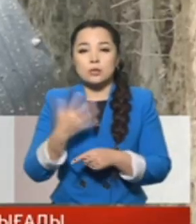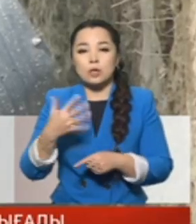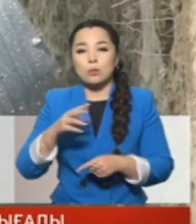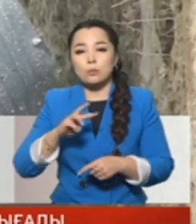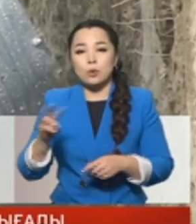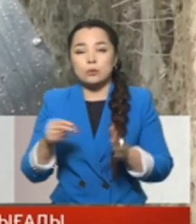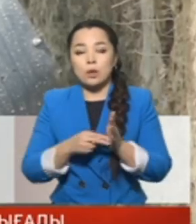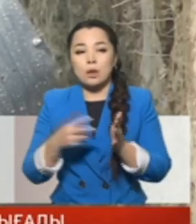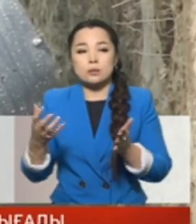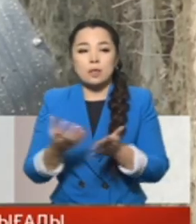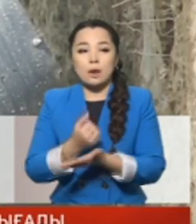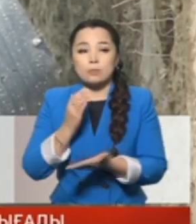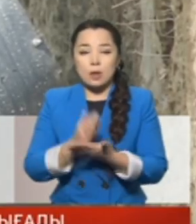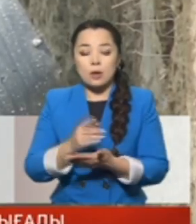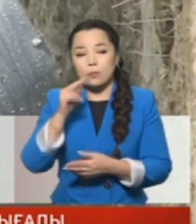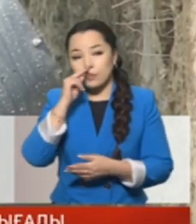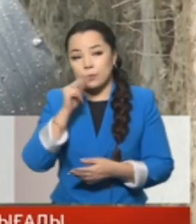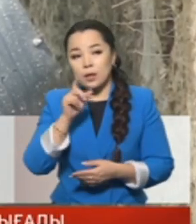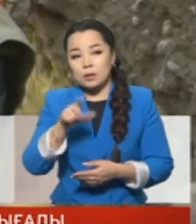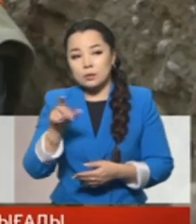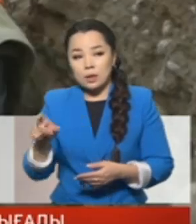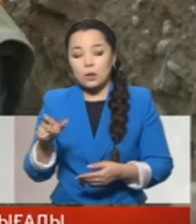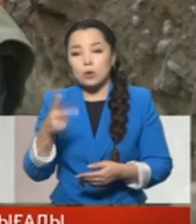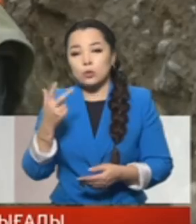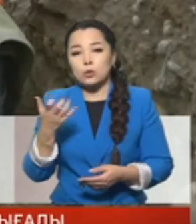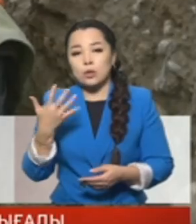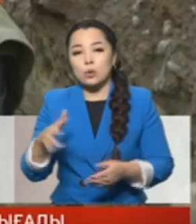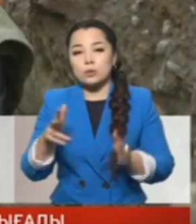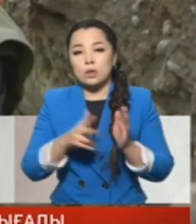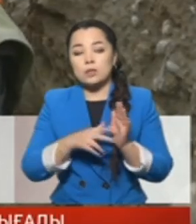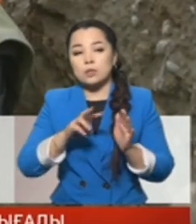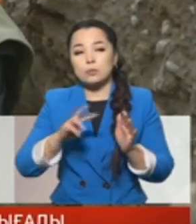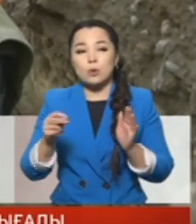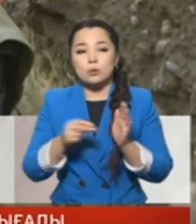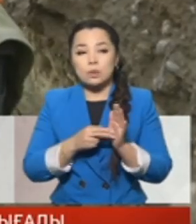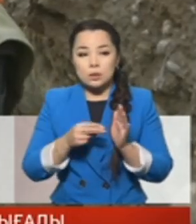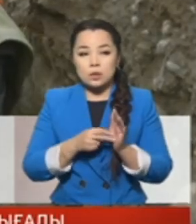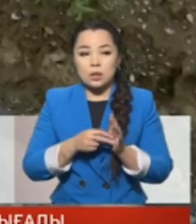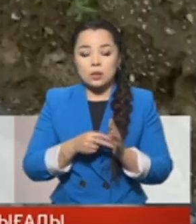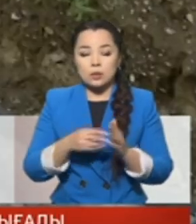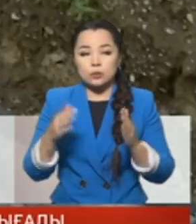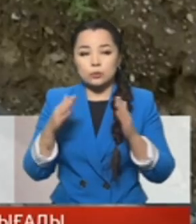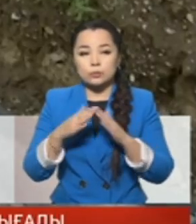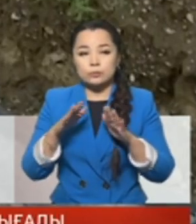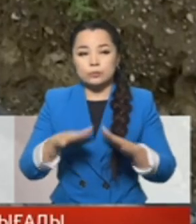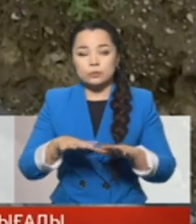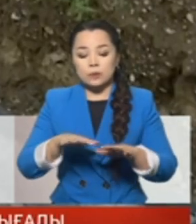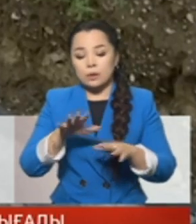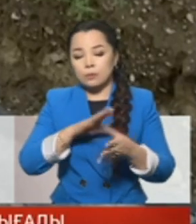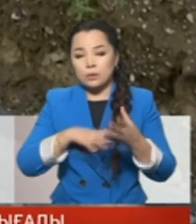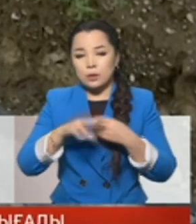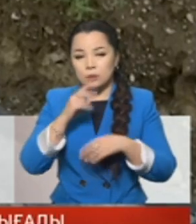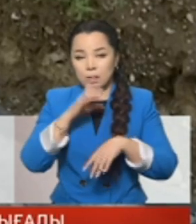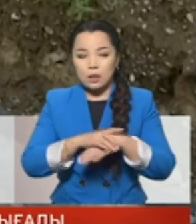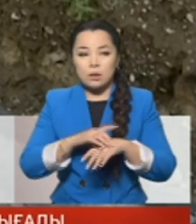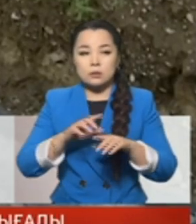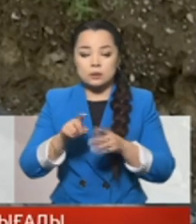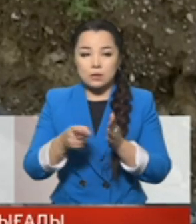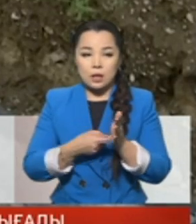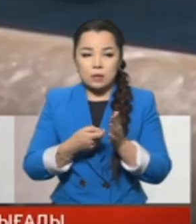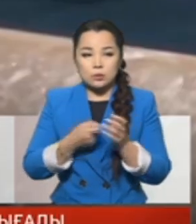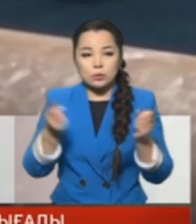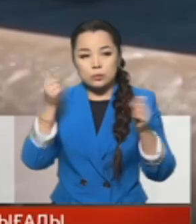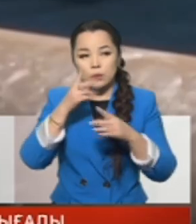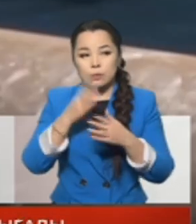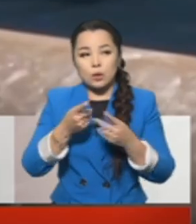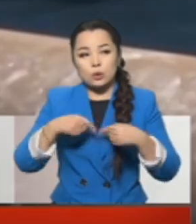миллион теңге табылды. Күдіктілерден осылайша 358 миллион теңгенің жылжымайтын мүлкі тәркіленді. Ұйымдасқан топ алдын ала